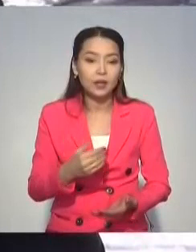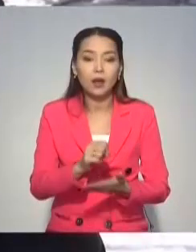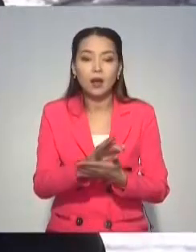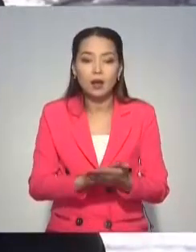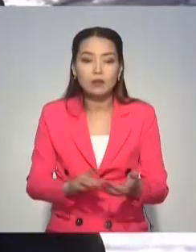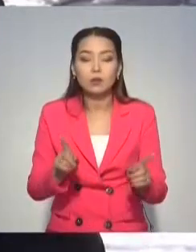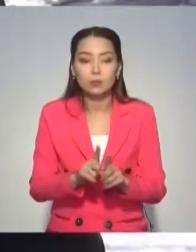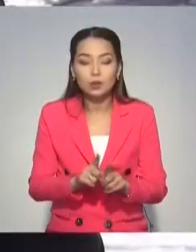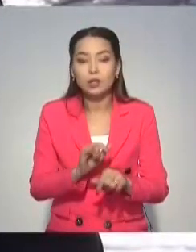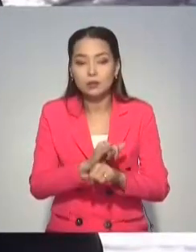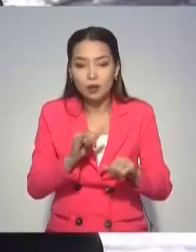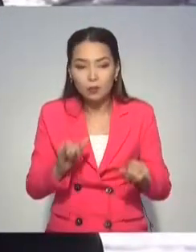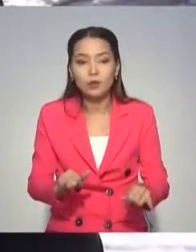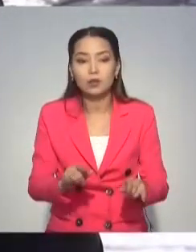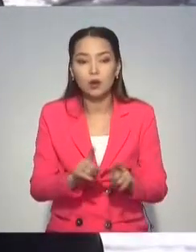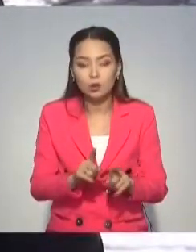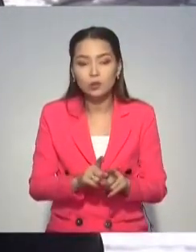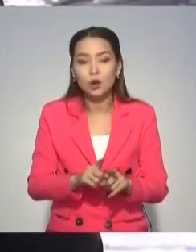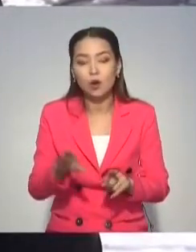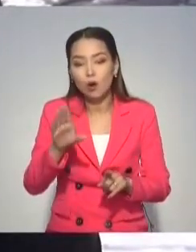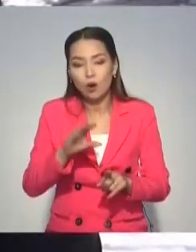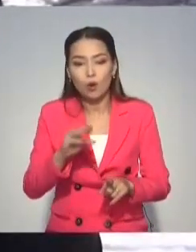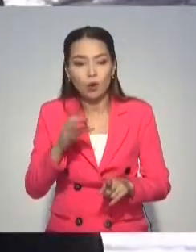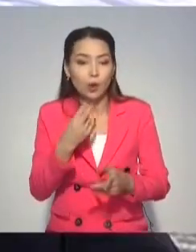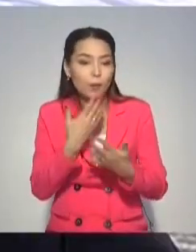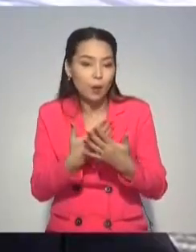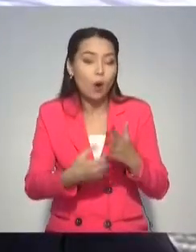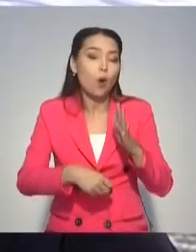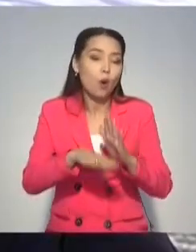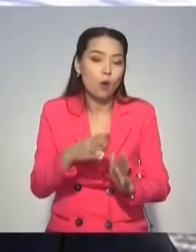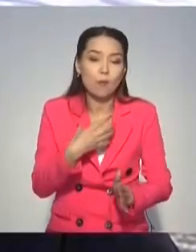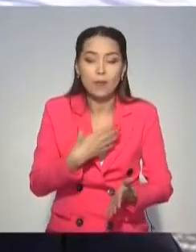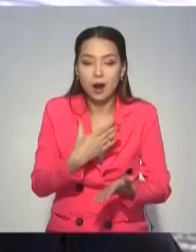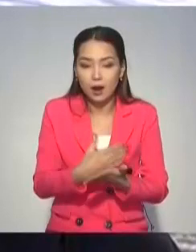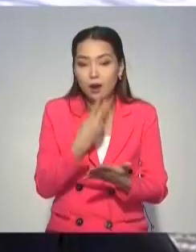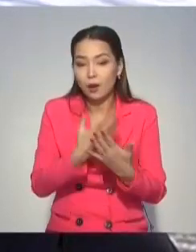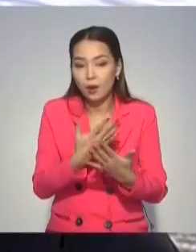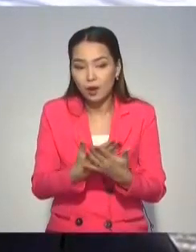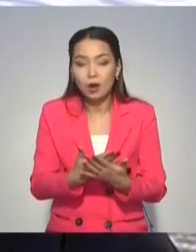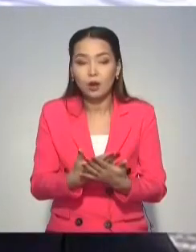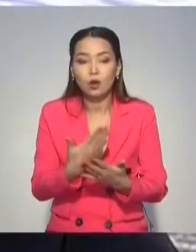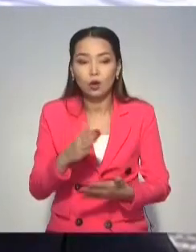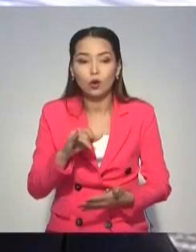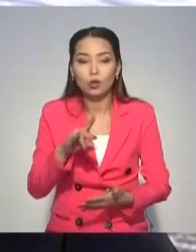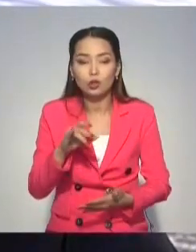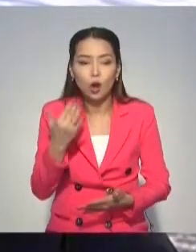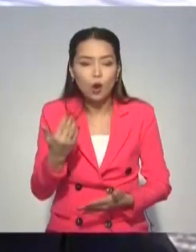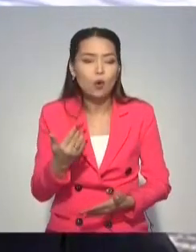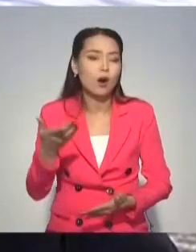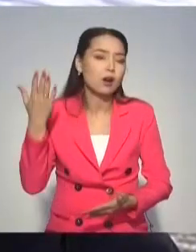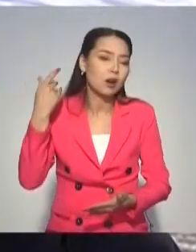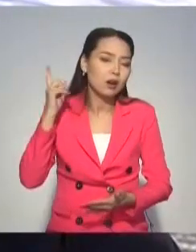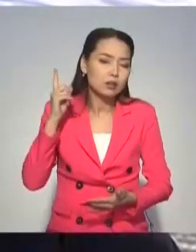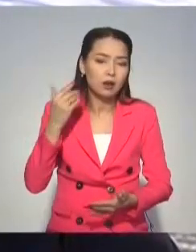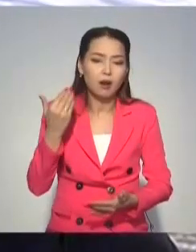дамытып асырап алып кету әлеуетінің жоғары екенін көрсетті. Ұлытаудың басында кезінде хандардың үлкен-үлкен жиындар өтіп